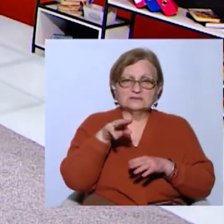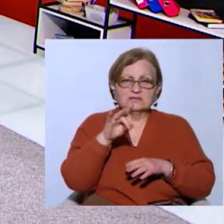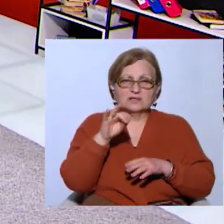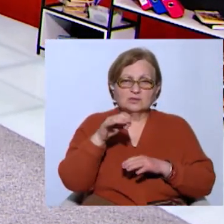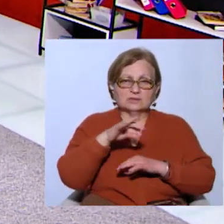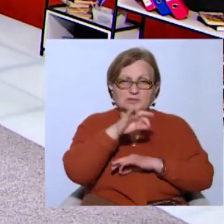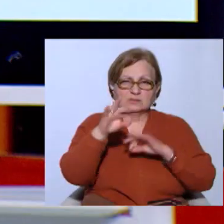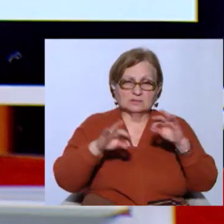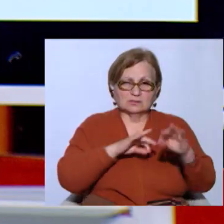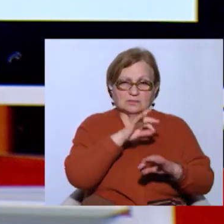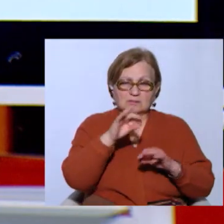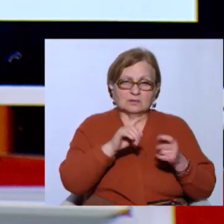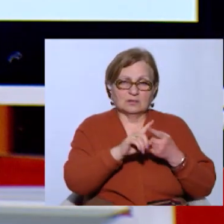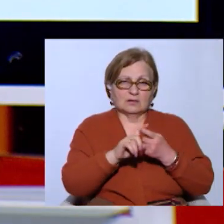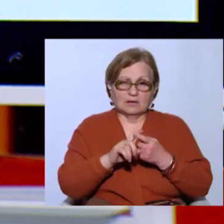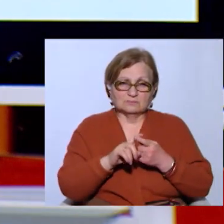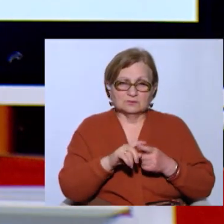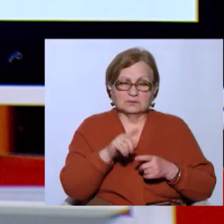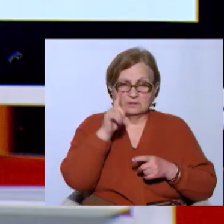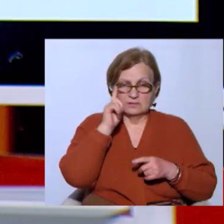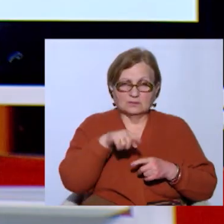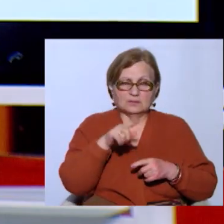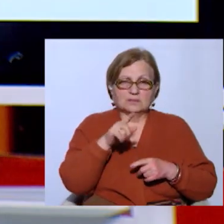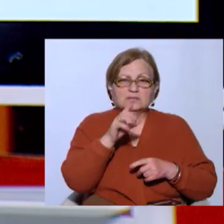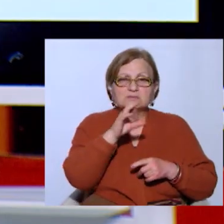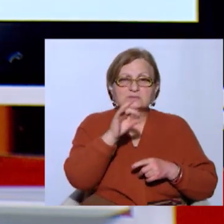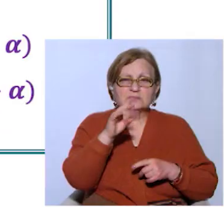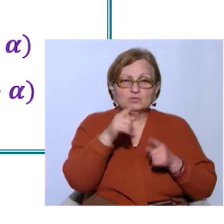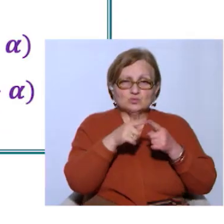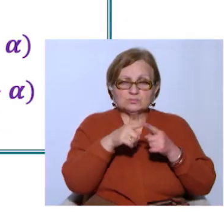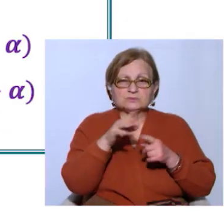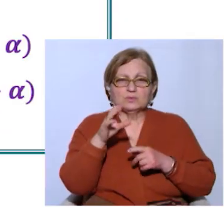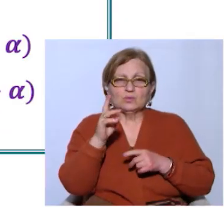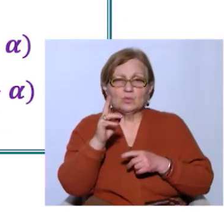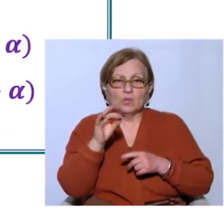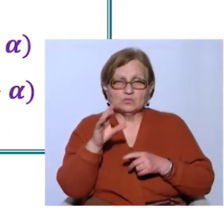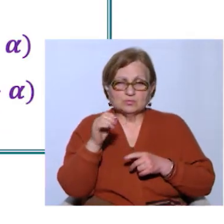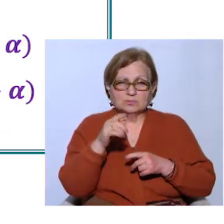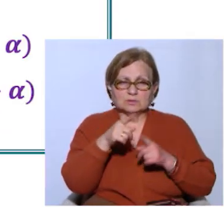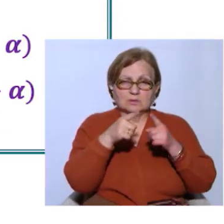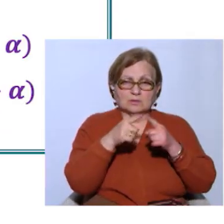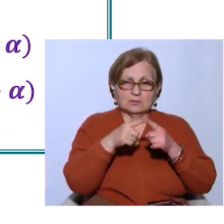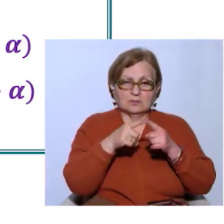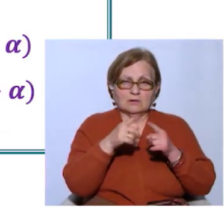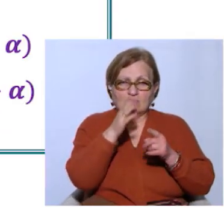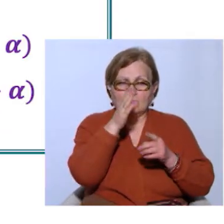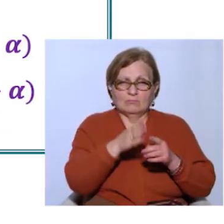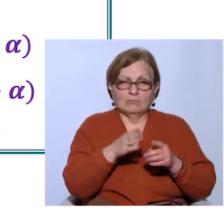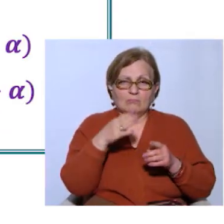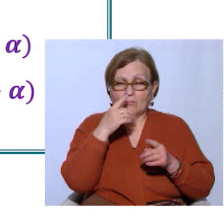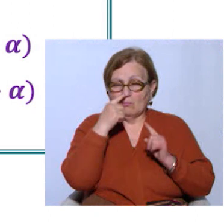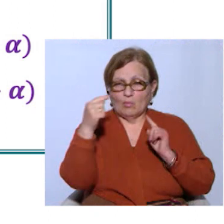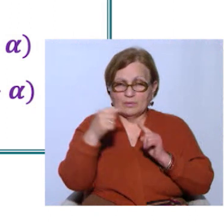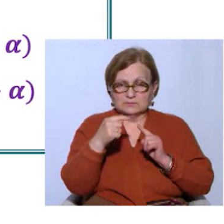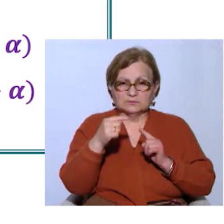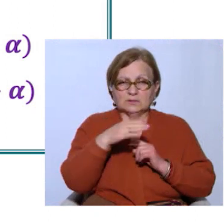თანაფარდო კავშირებს, რაც აღმოვაჩინეთ. ვიცით რა არის სინუსი, კოსინუსი, კუთხის, რომ სინუსი არის კუთხის მართკუთხა სამკუთხედში მოპირდაპირე